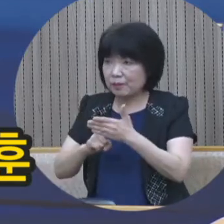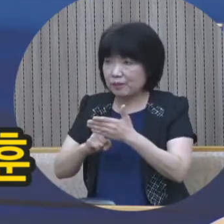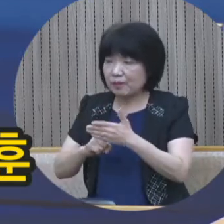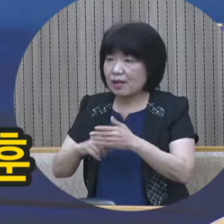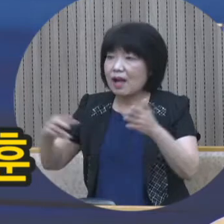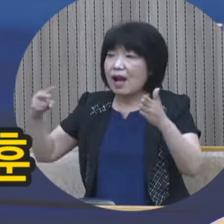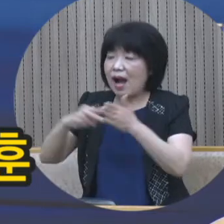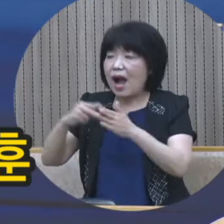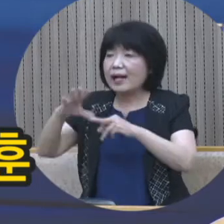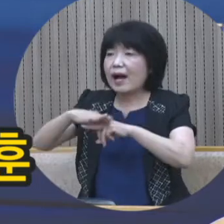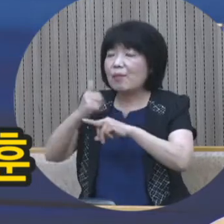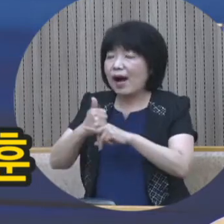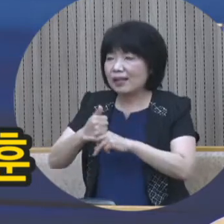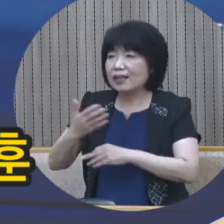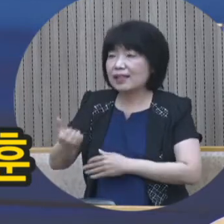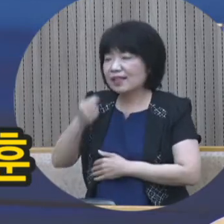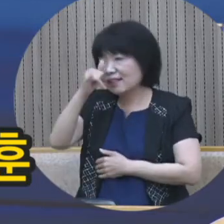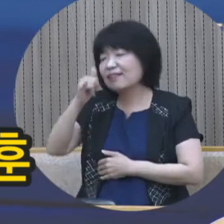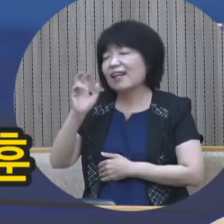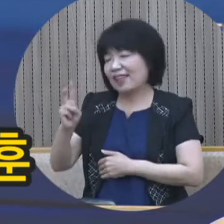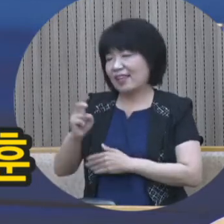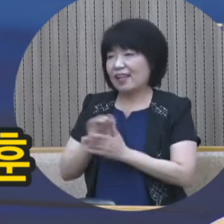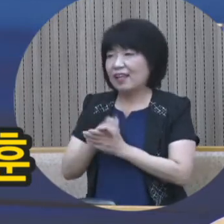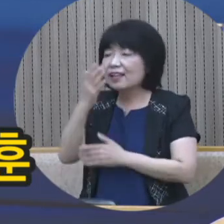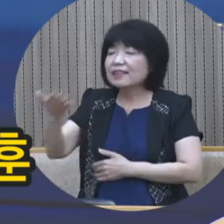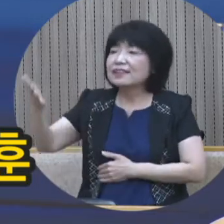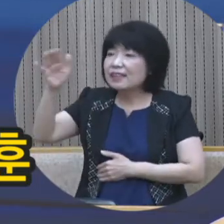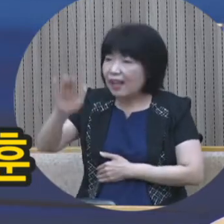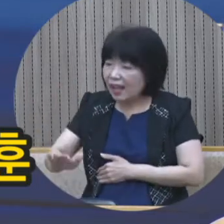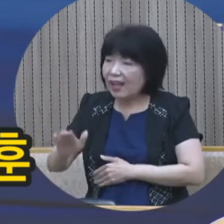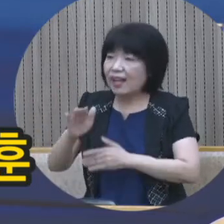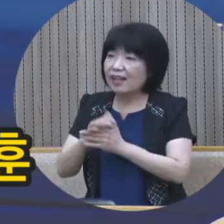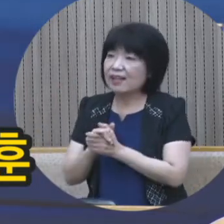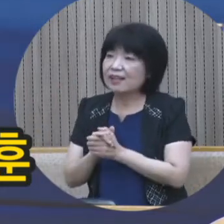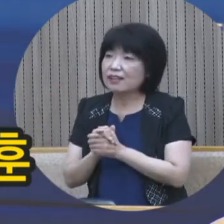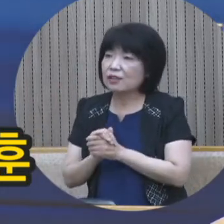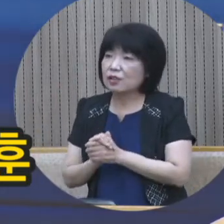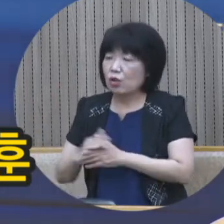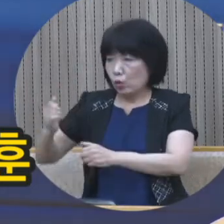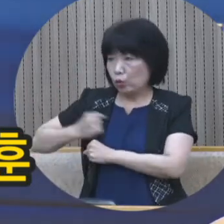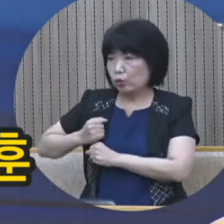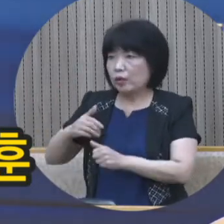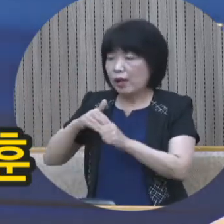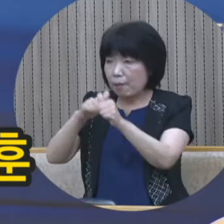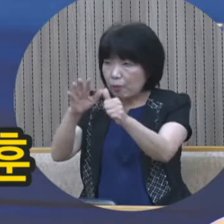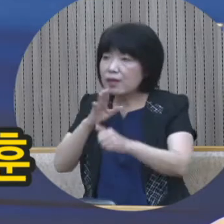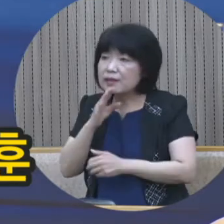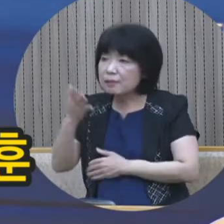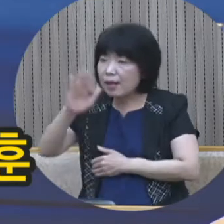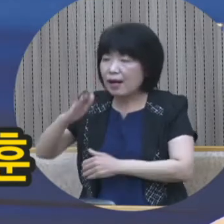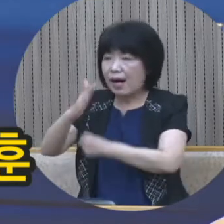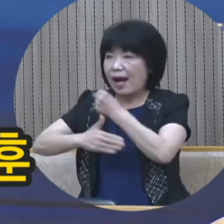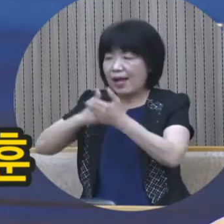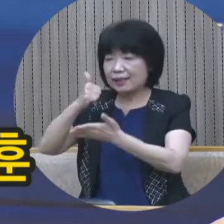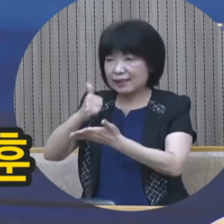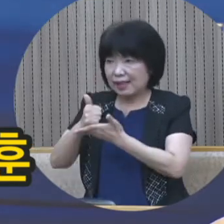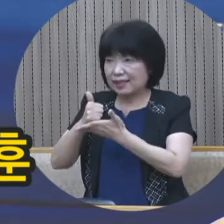왕이 가진 것 같아요. 그런데 그 군대를 보냈지만